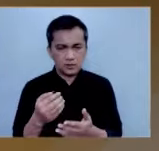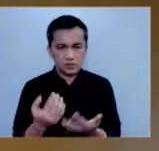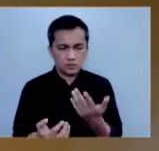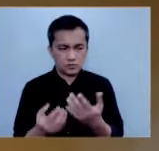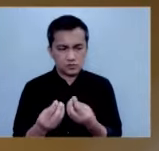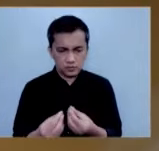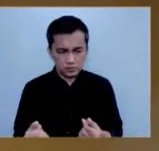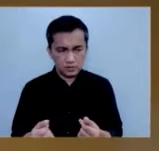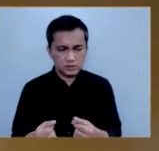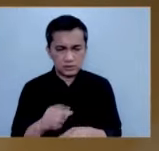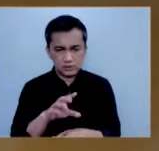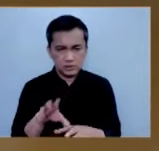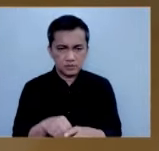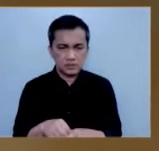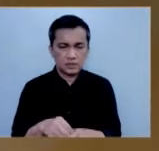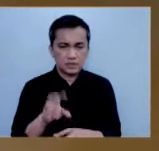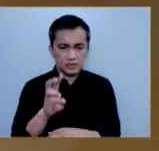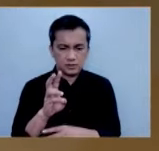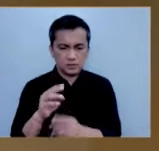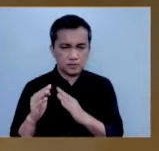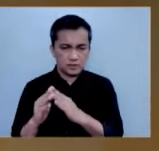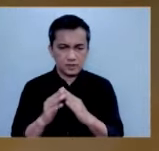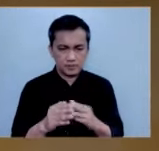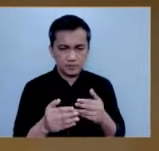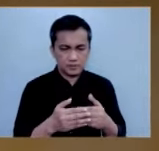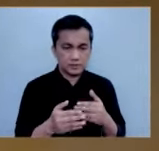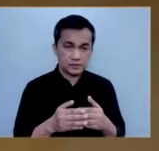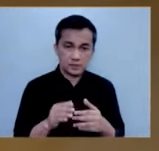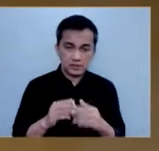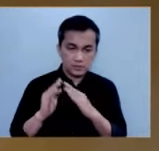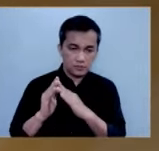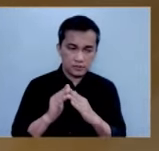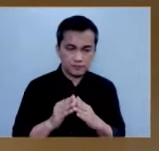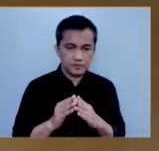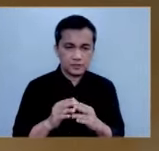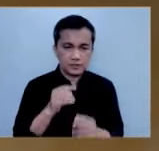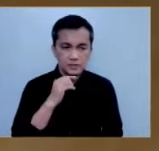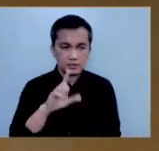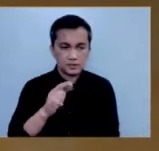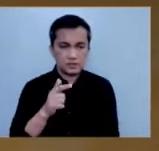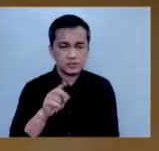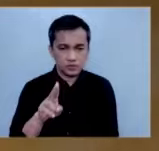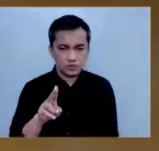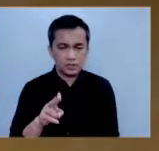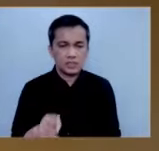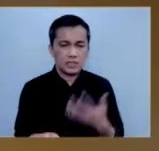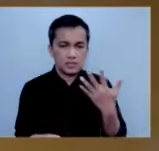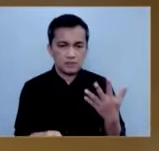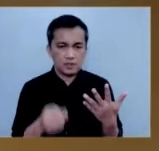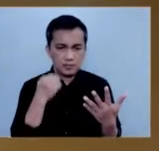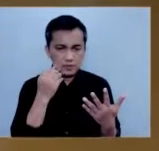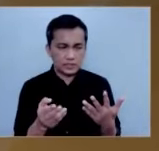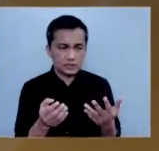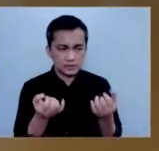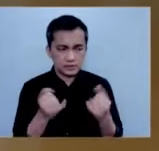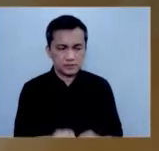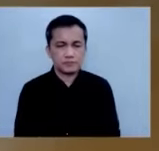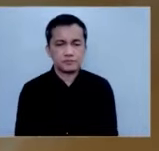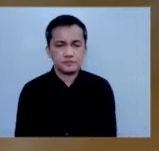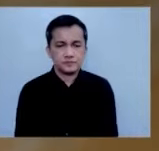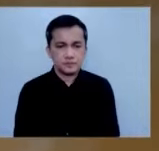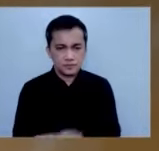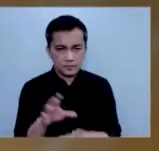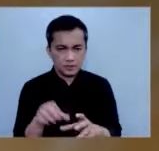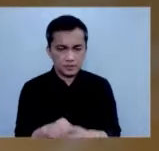Nadamay ang 16 na bahay malapit sa bodega. Ayon sa lokal na pamahalaan, 5 ang nasawi sa insidente. Kabilang dyan